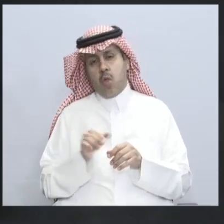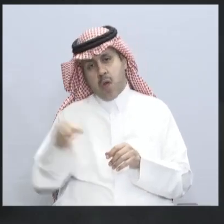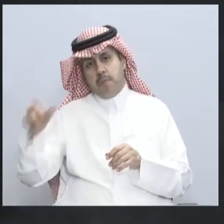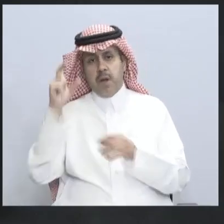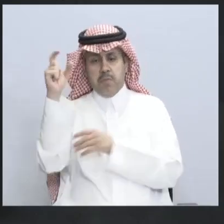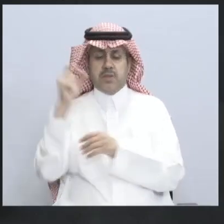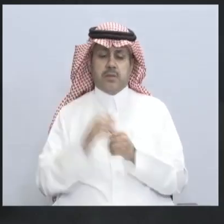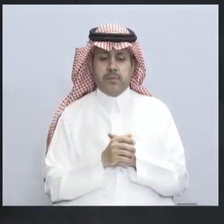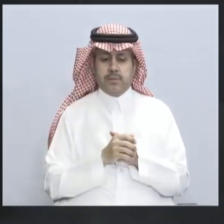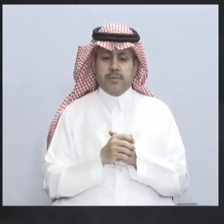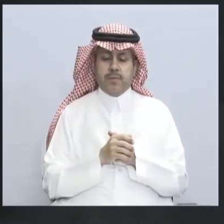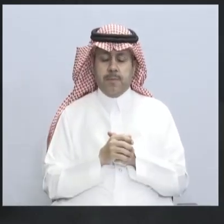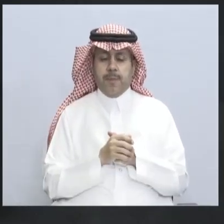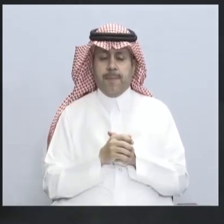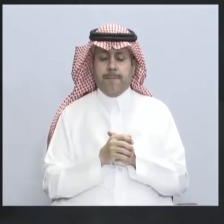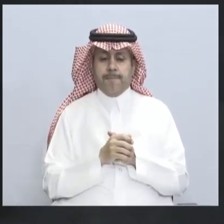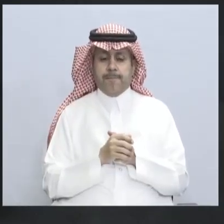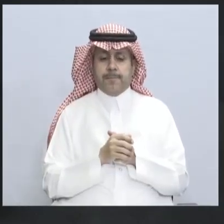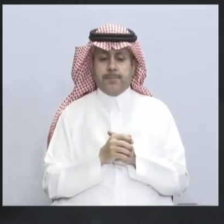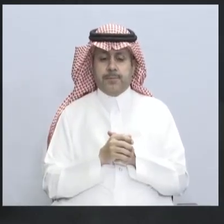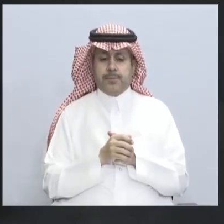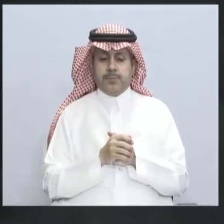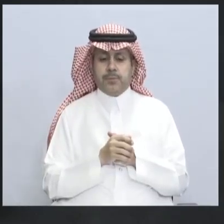خروجه الى صلاه العيد